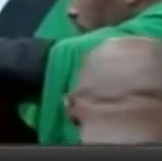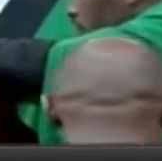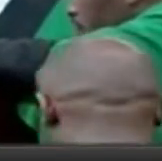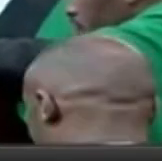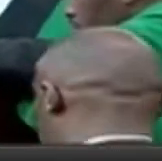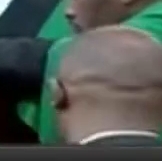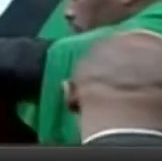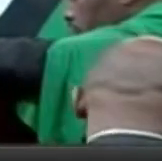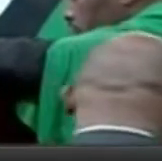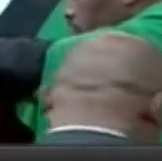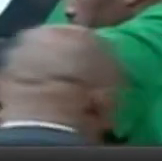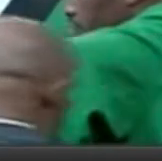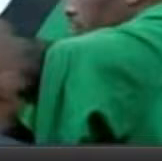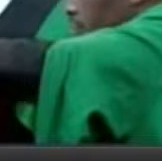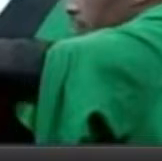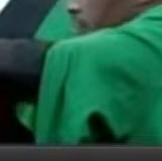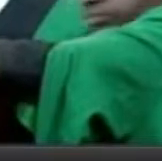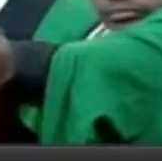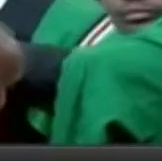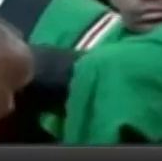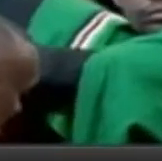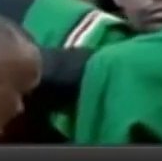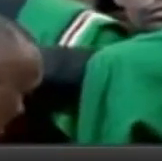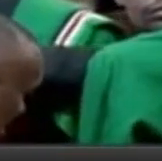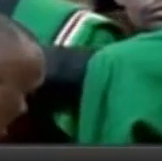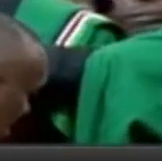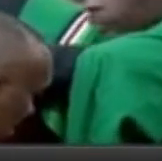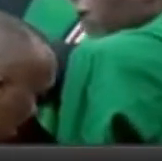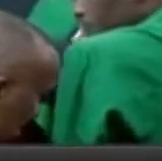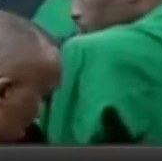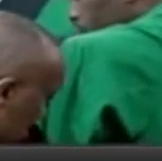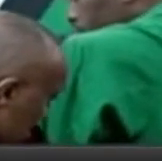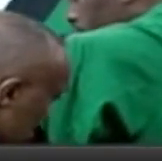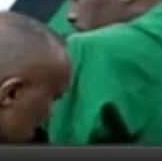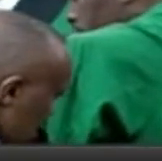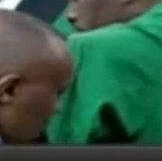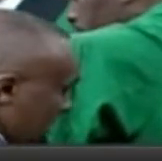Samburu West, Josephine Naisula Lesuda.